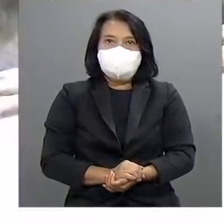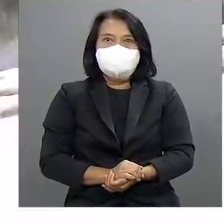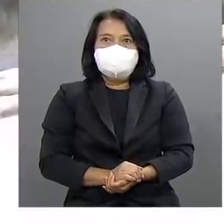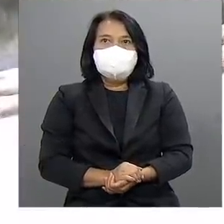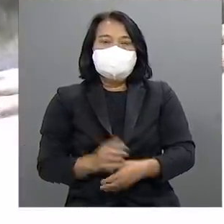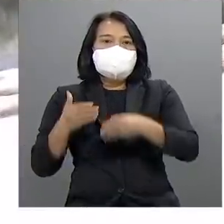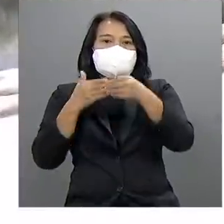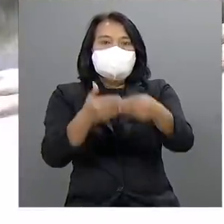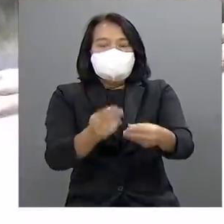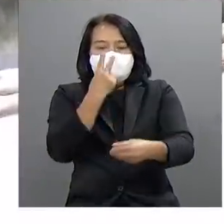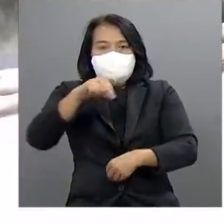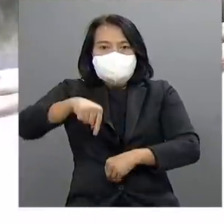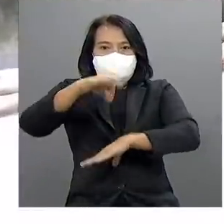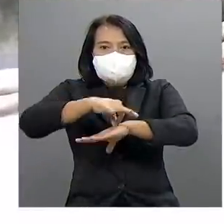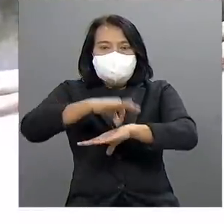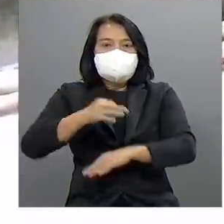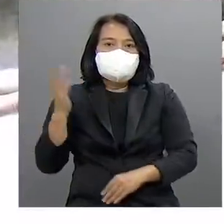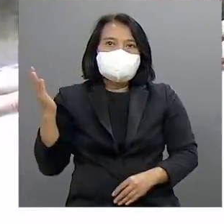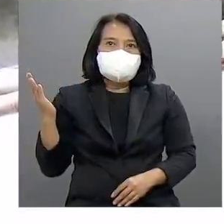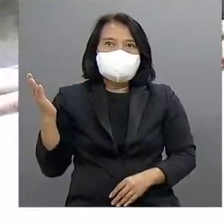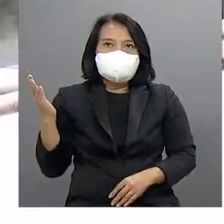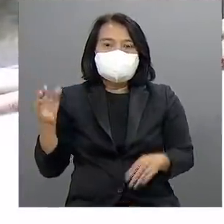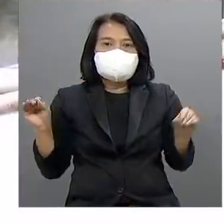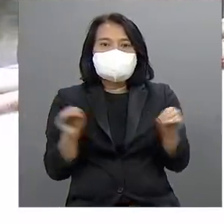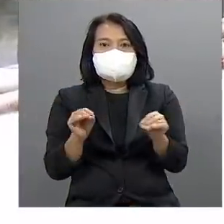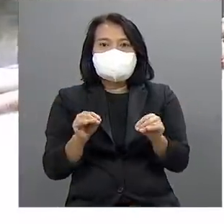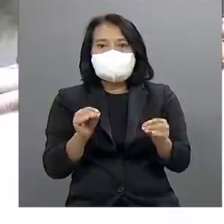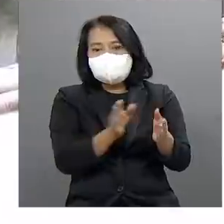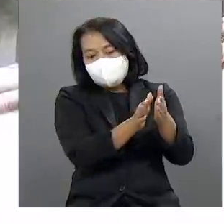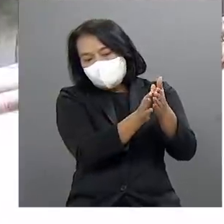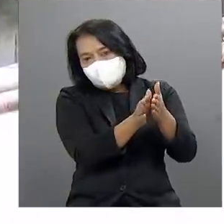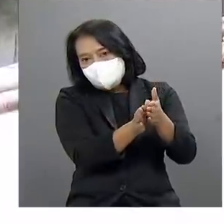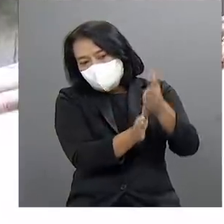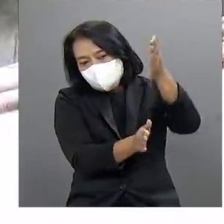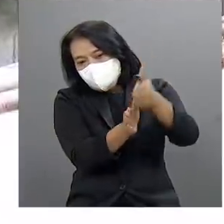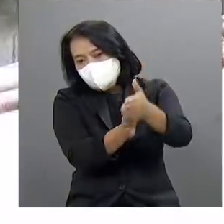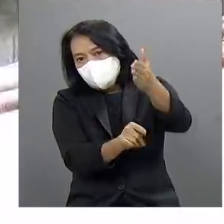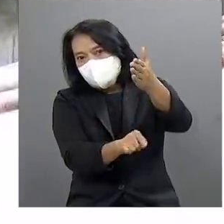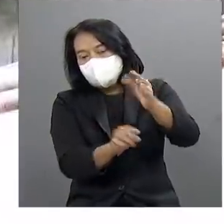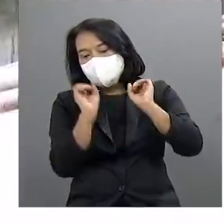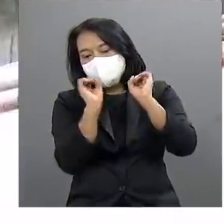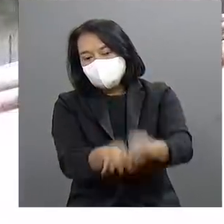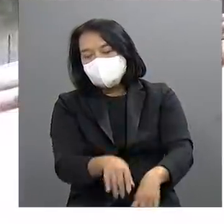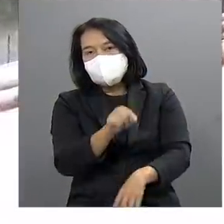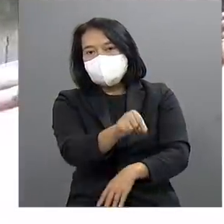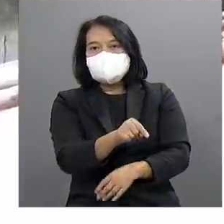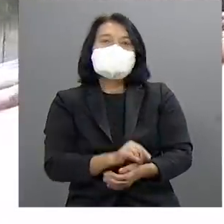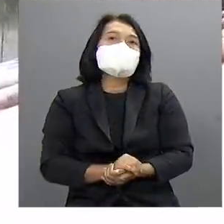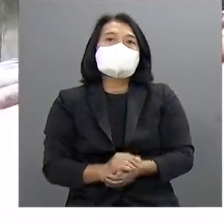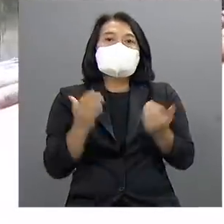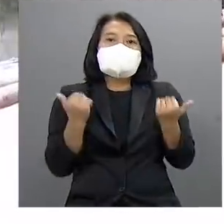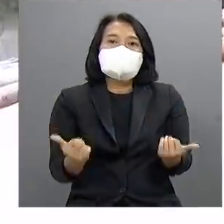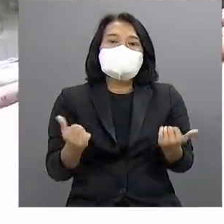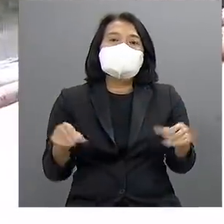าอยู่ตรงจุดนี้นะคะก็อยู่ติดกับตรงเขื่อนกั้นตลิ่งที่ผู้รับเหมาทิ้งงานไปนี่แหละค่ะ แต่ว่าวันนี้อีกจุดหนึ่งที่ใกล้ๆกันเนี่ยตร